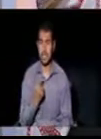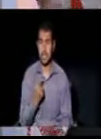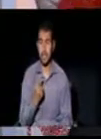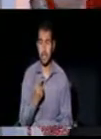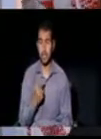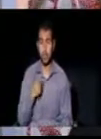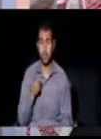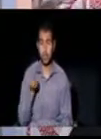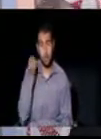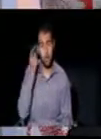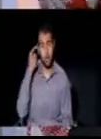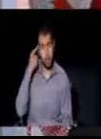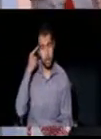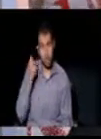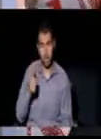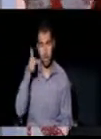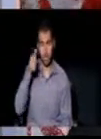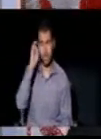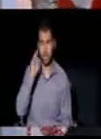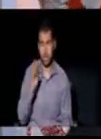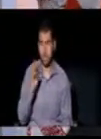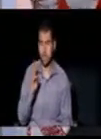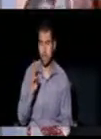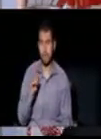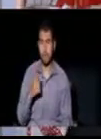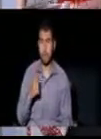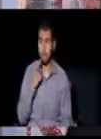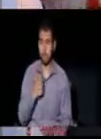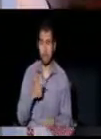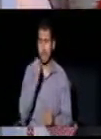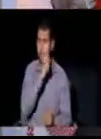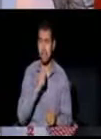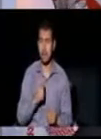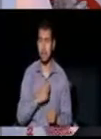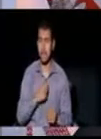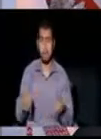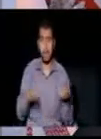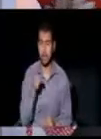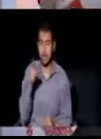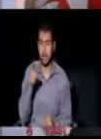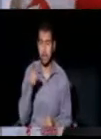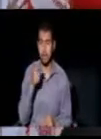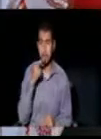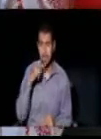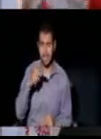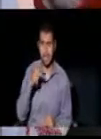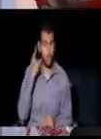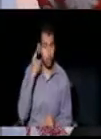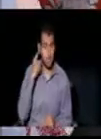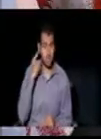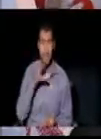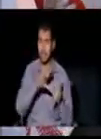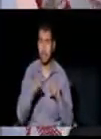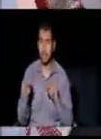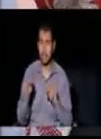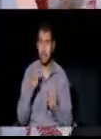في الكتابه، مهارات في الاشغالات وفي كل حاجه، نفس الناس العاديه بالظبط. وعندك عقل